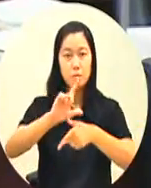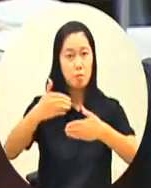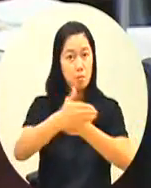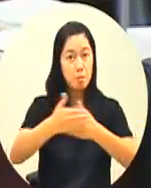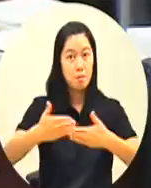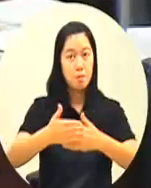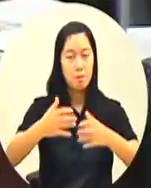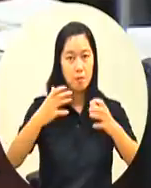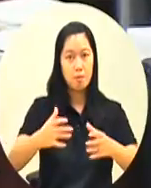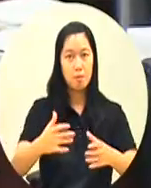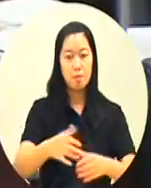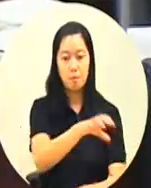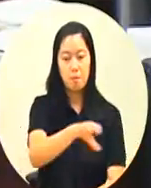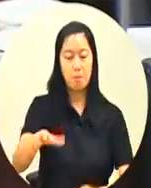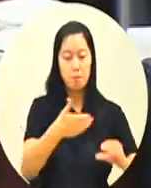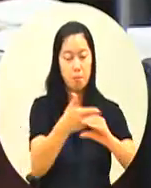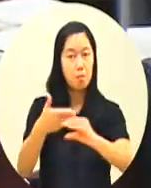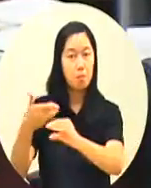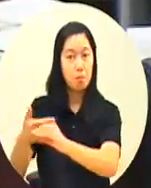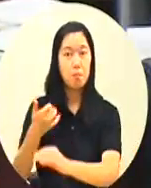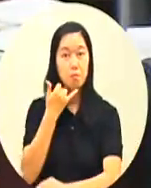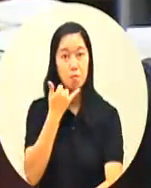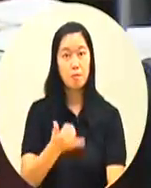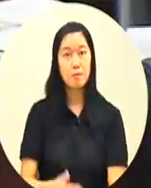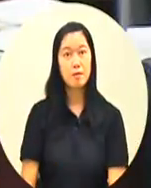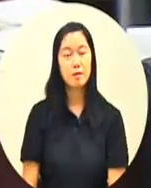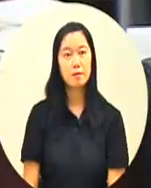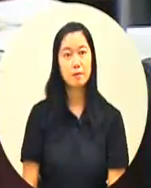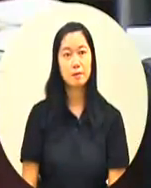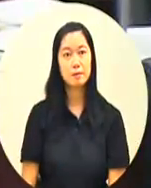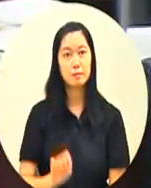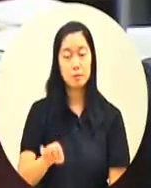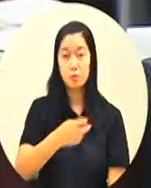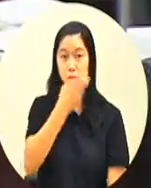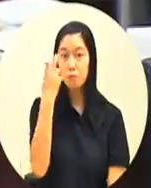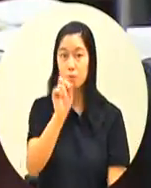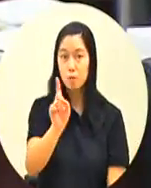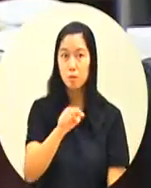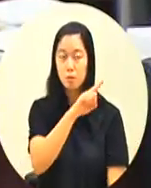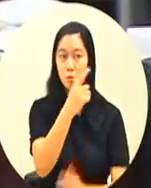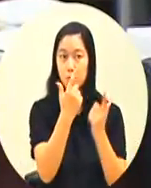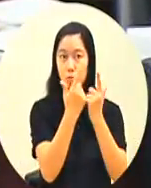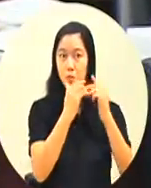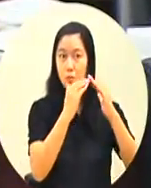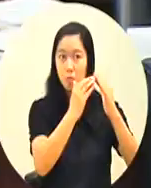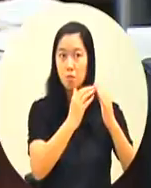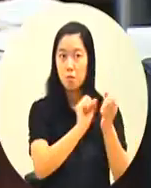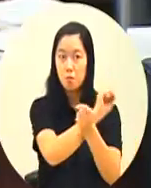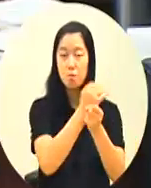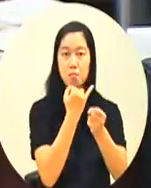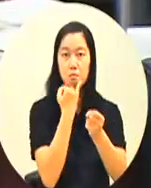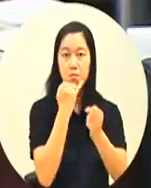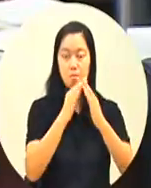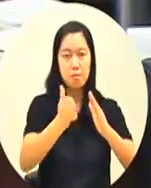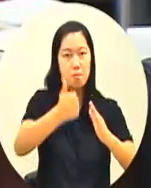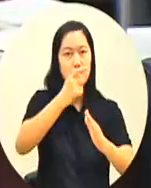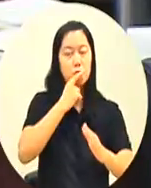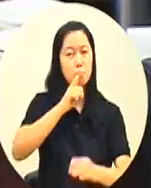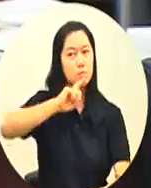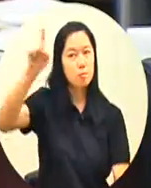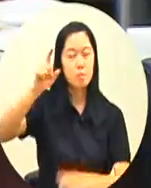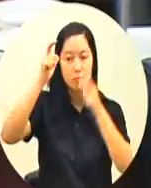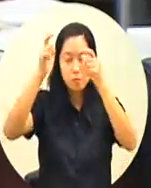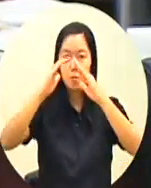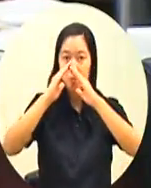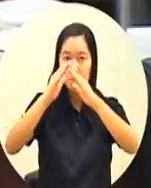的地方可以去做使用。可是我们看到什么？看到台北市的市长说要控告我们高雄市政府，